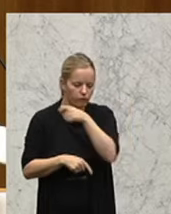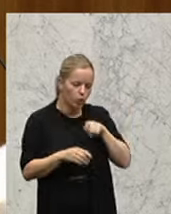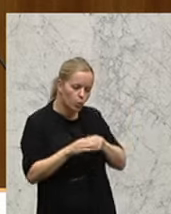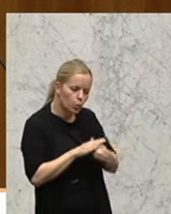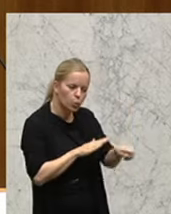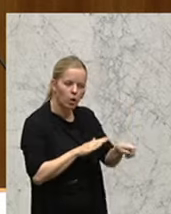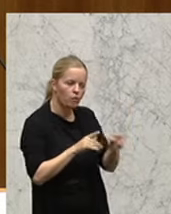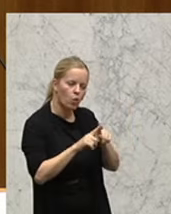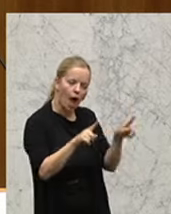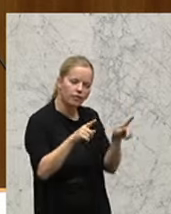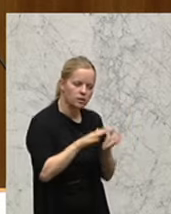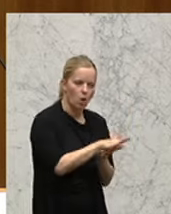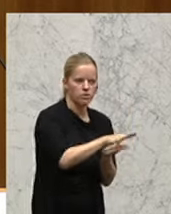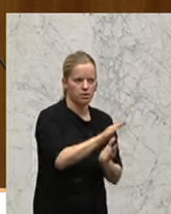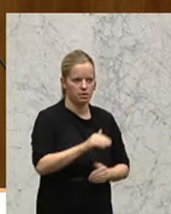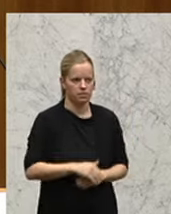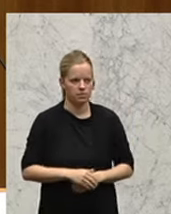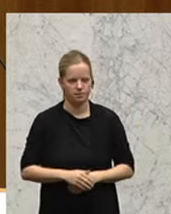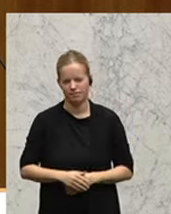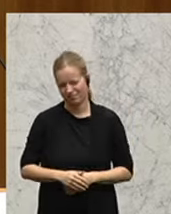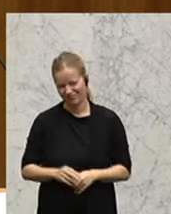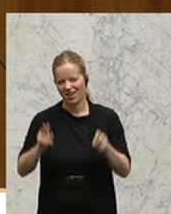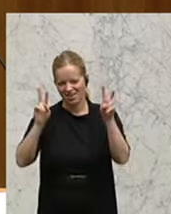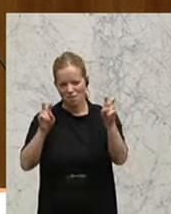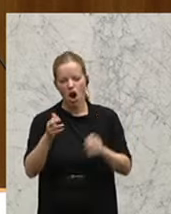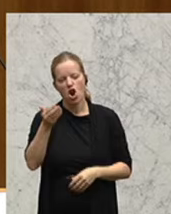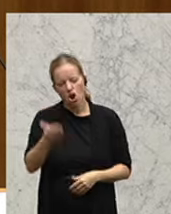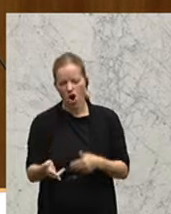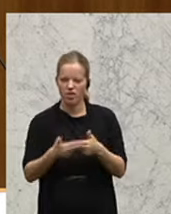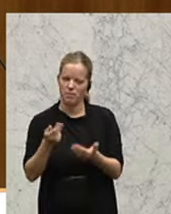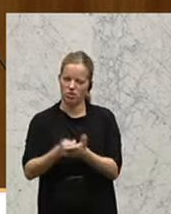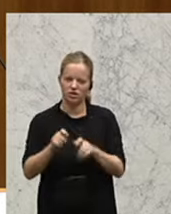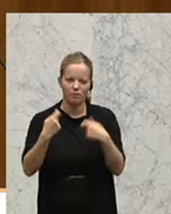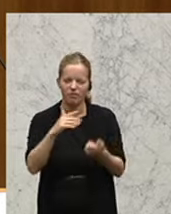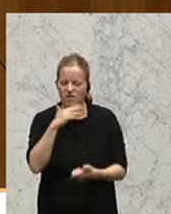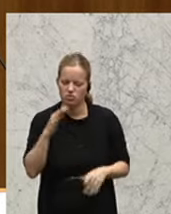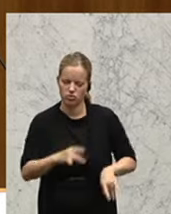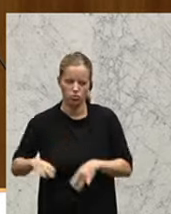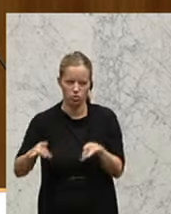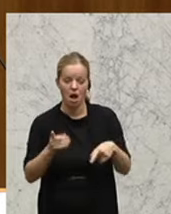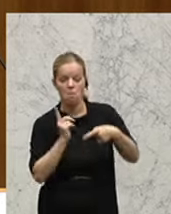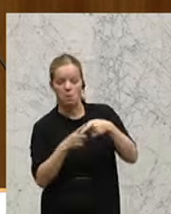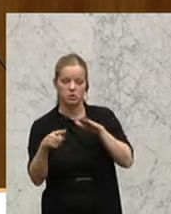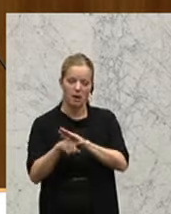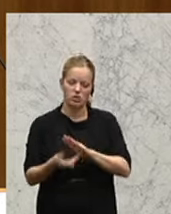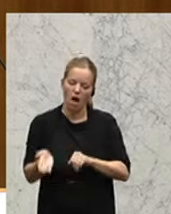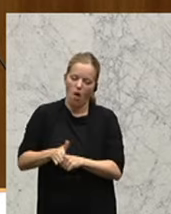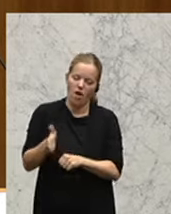lassen. So viel zum Thema Lohnnebenkosten, da gäbe es also viel zu tun und man muss nicht mit Bonus-Malus noch was